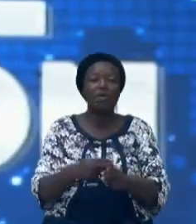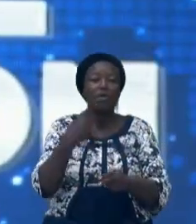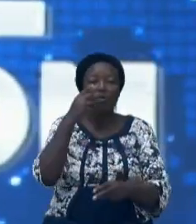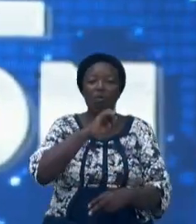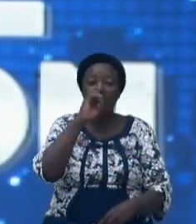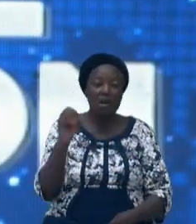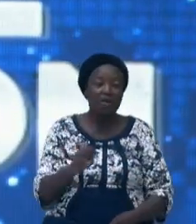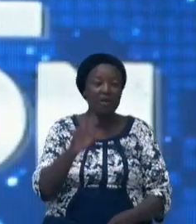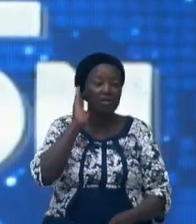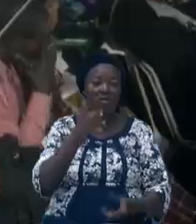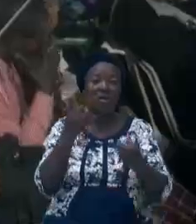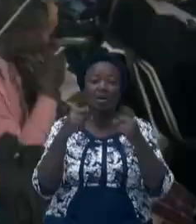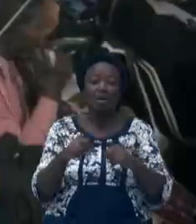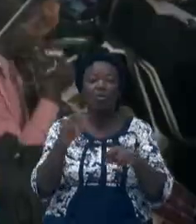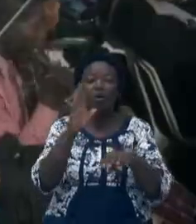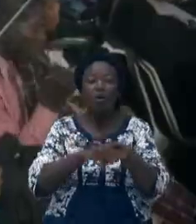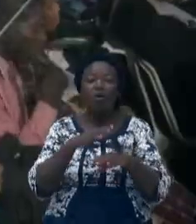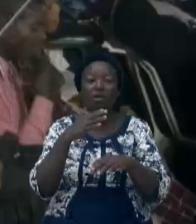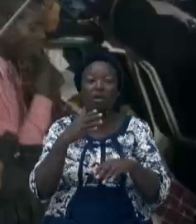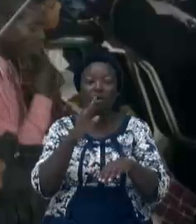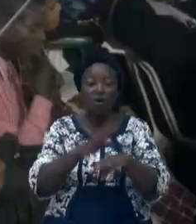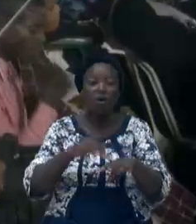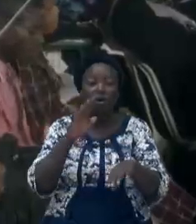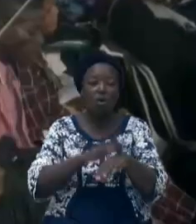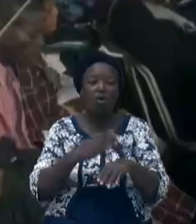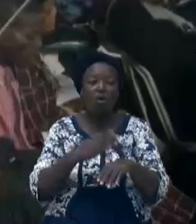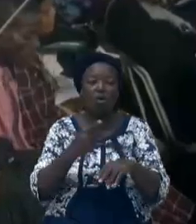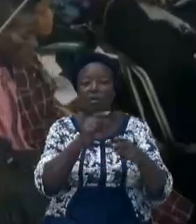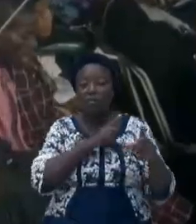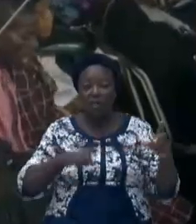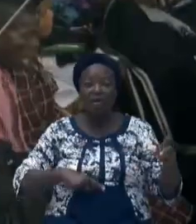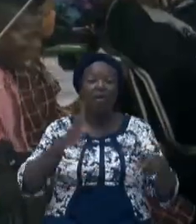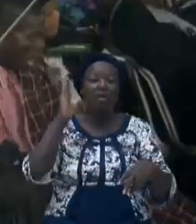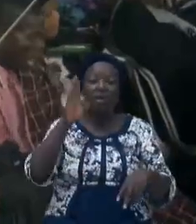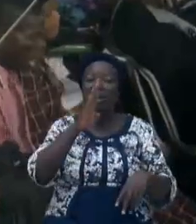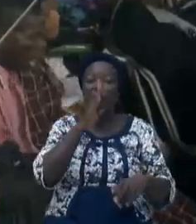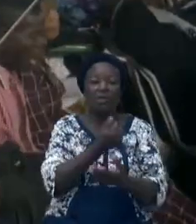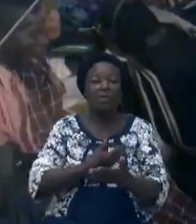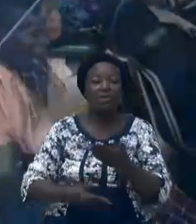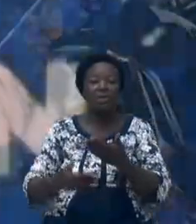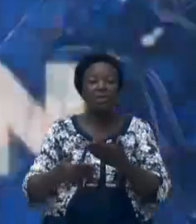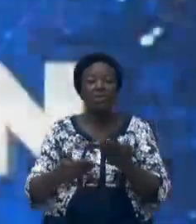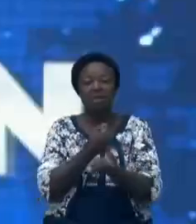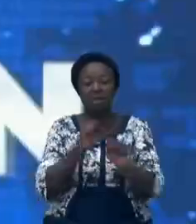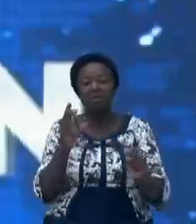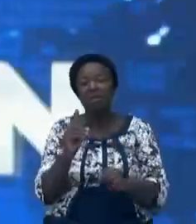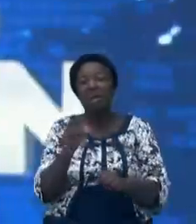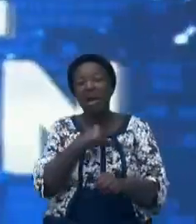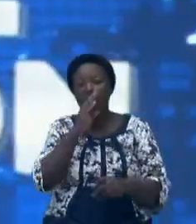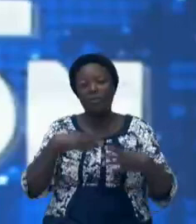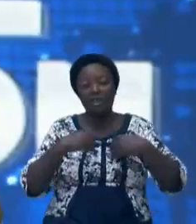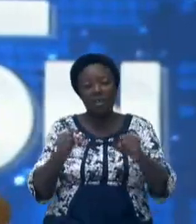il va pas te rejeté aujourd'hui quiconque invoquera le nom du seigneur